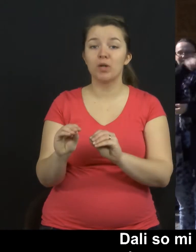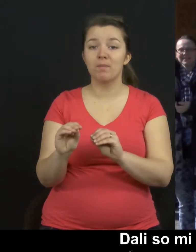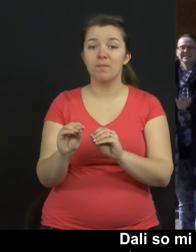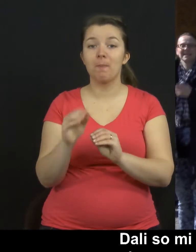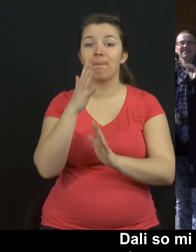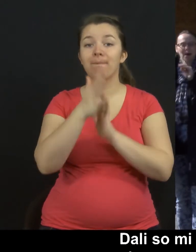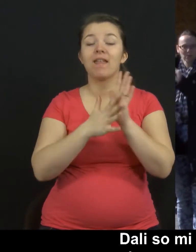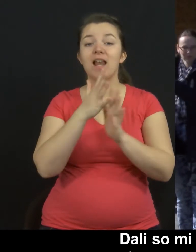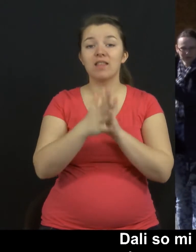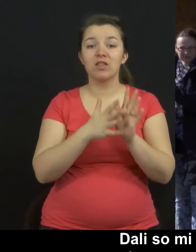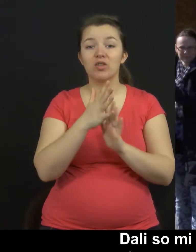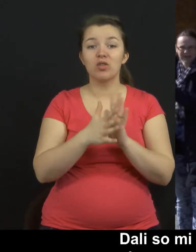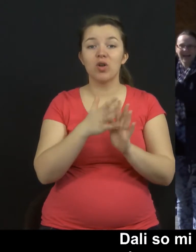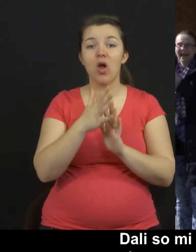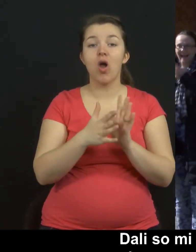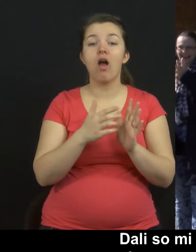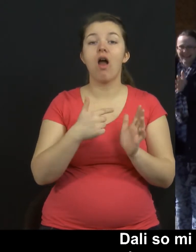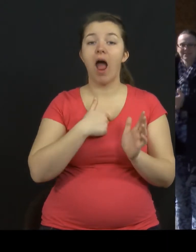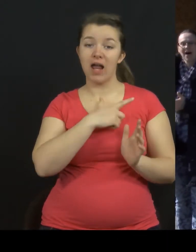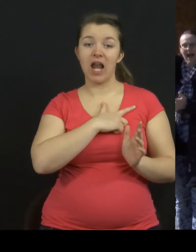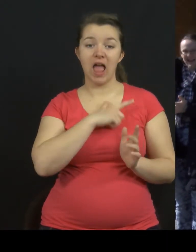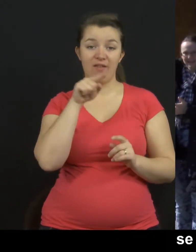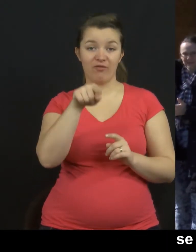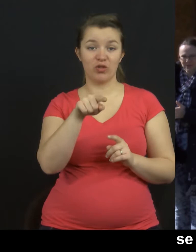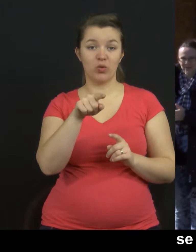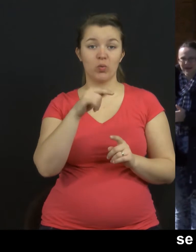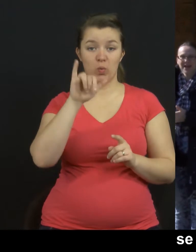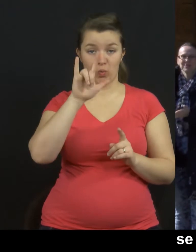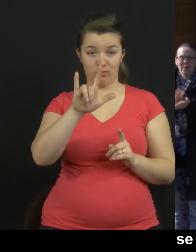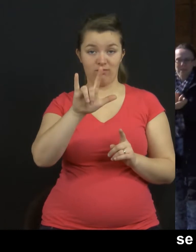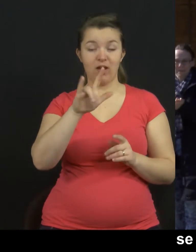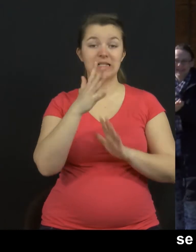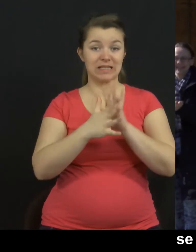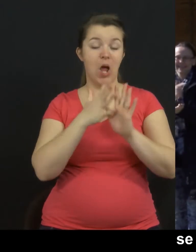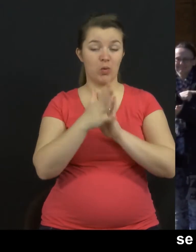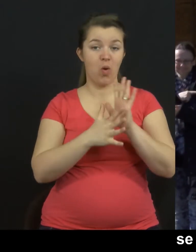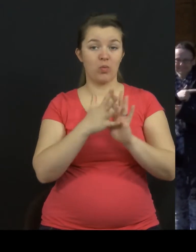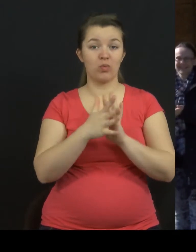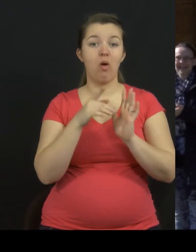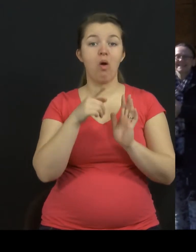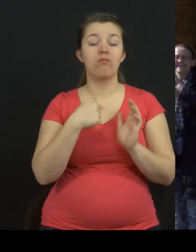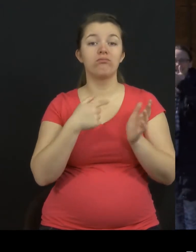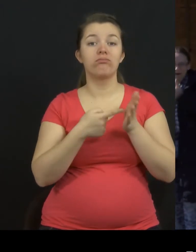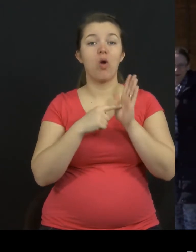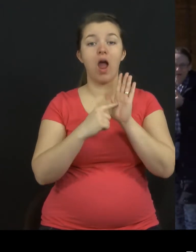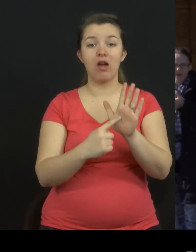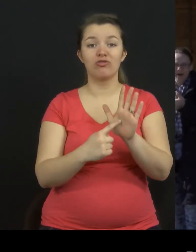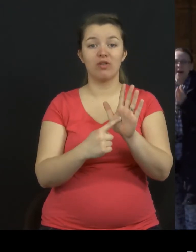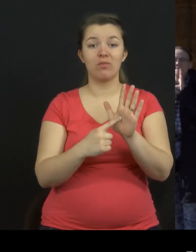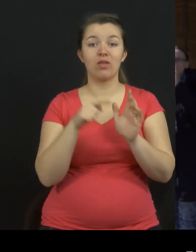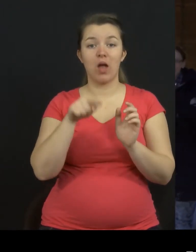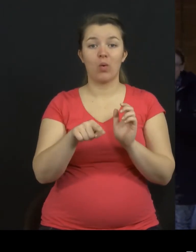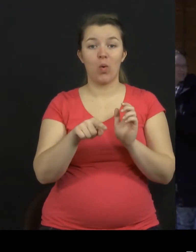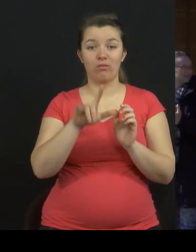naučim kretno I love you, se pravi ljubim te, znakovno in sicer